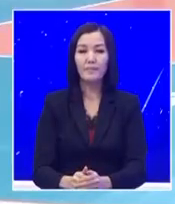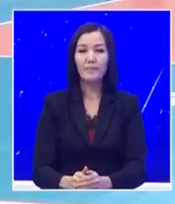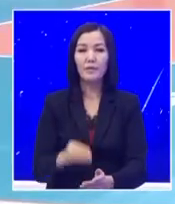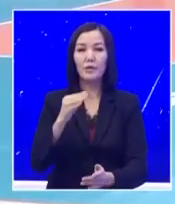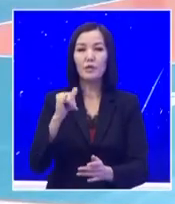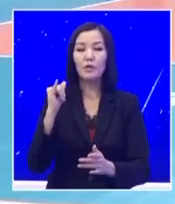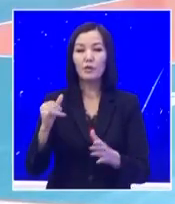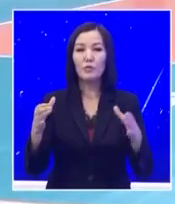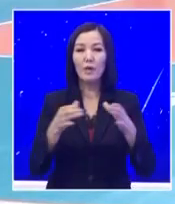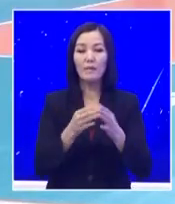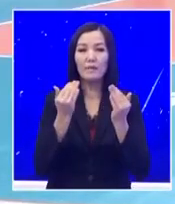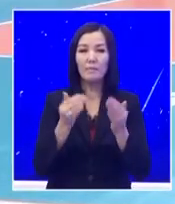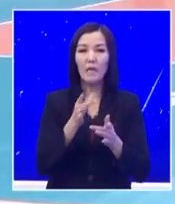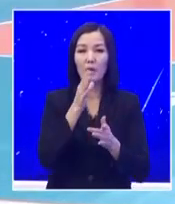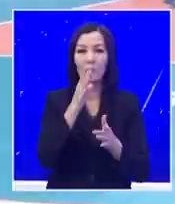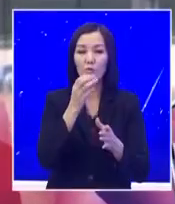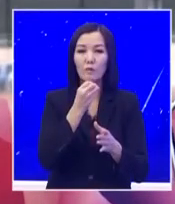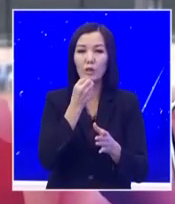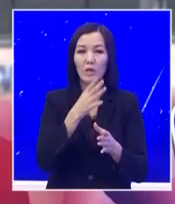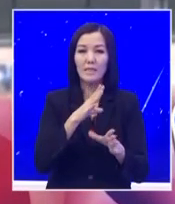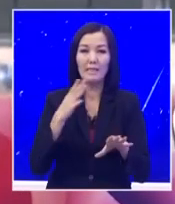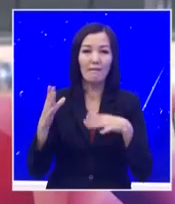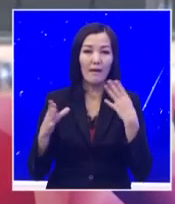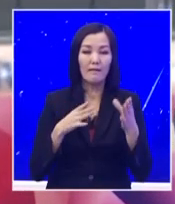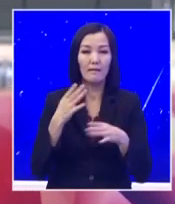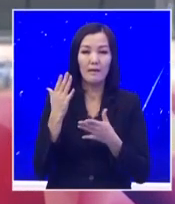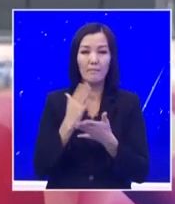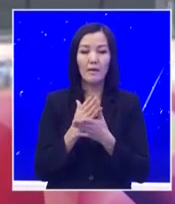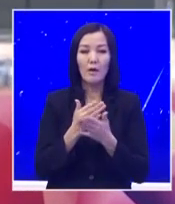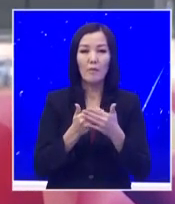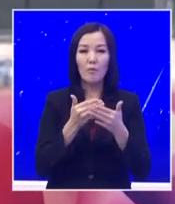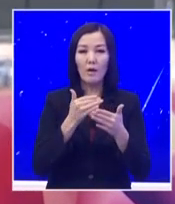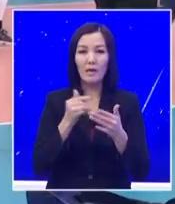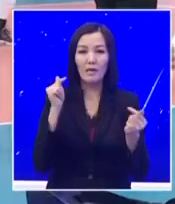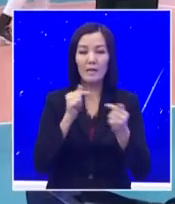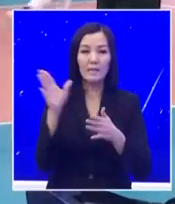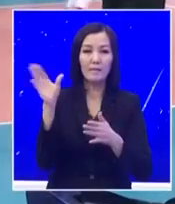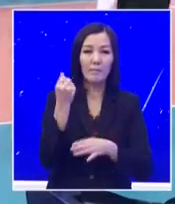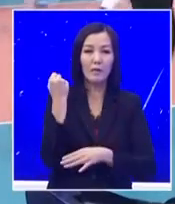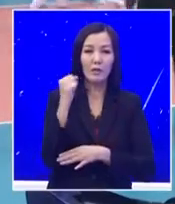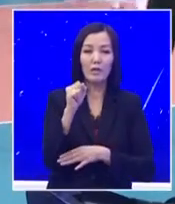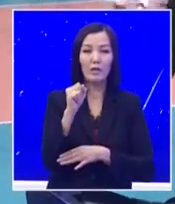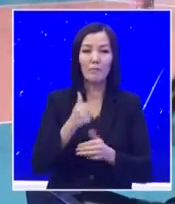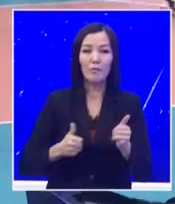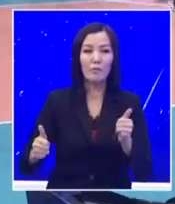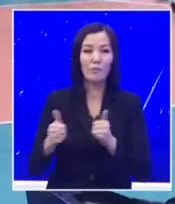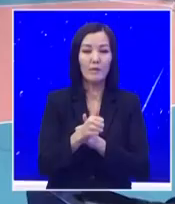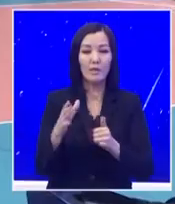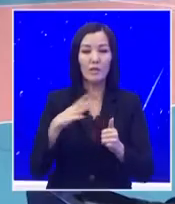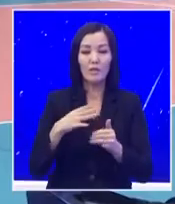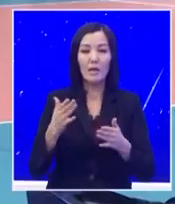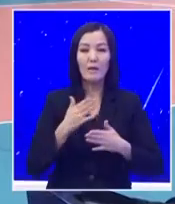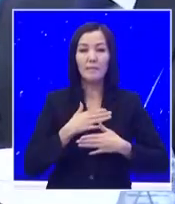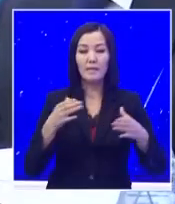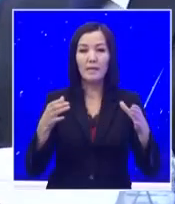Жетісу командасы биылғы маусымда тамаша дайындық деңгейін көрсетіп жатыр. Осыған дейінгі кезеңдерде қарсыластарының барлығын жеңіп, жекедара көш басына шықты. Жерлестеріміз